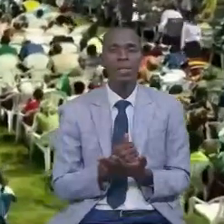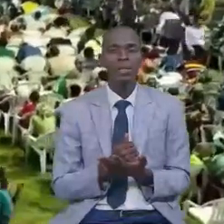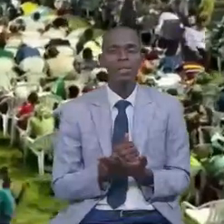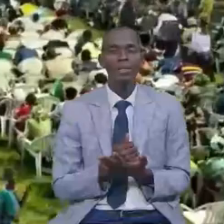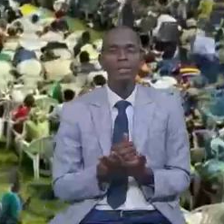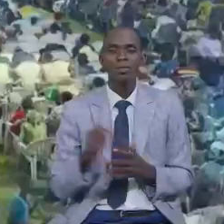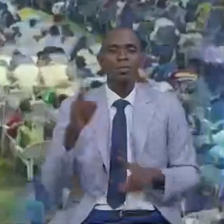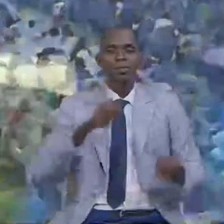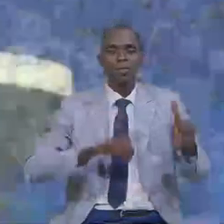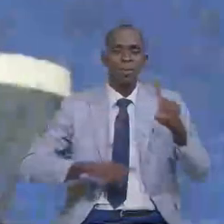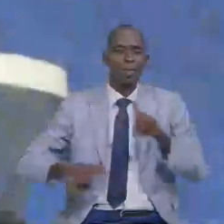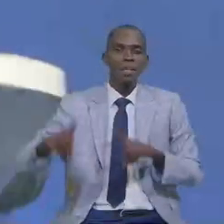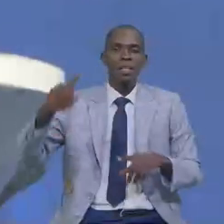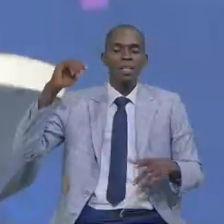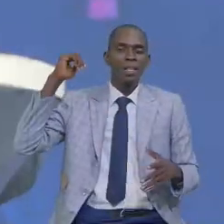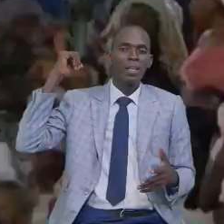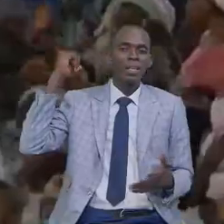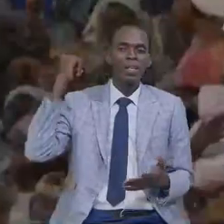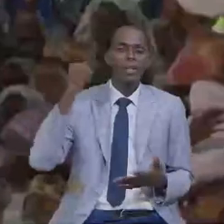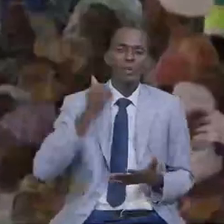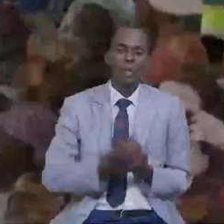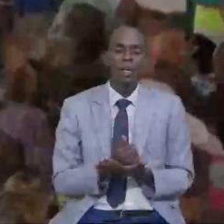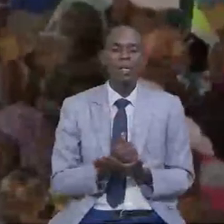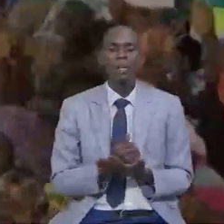Un dernier amen.